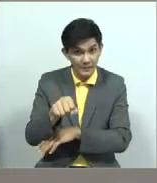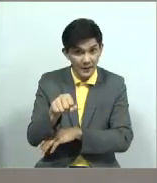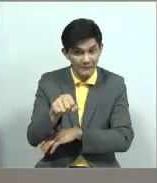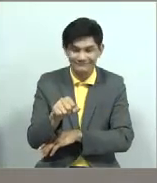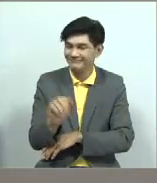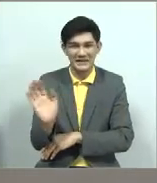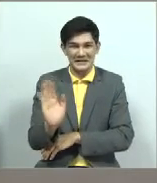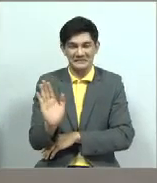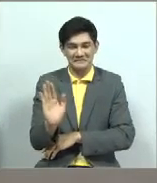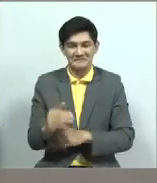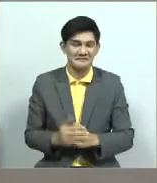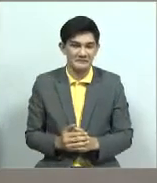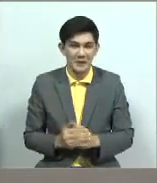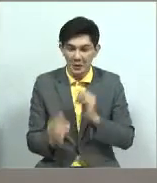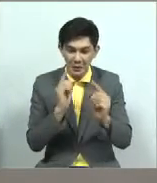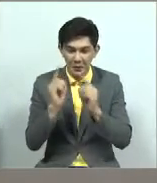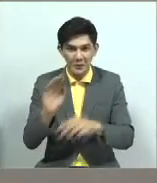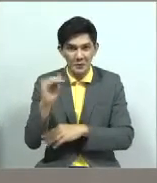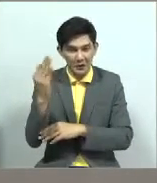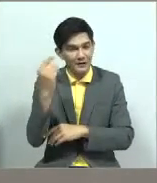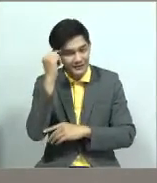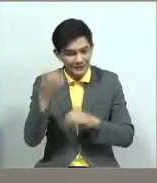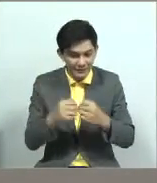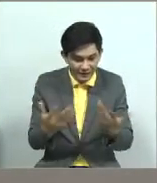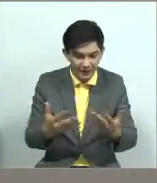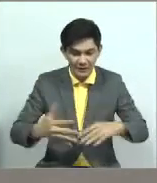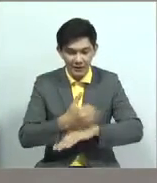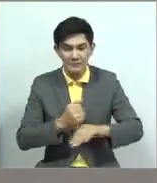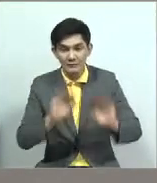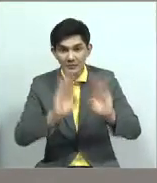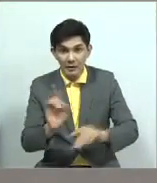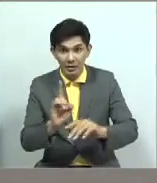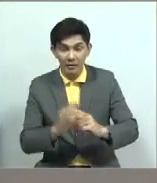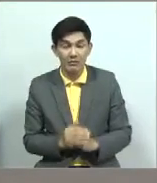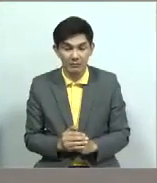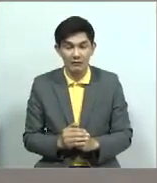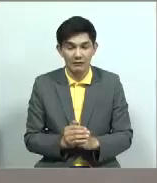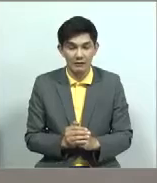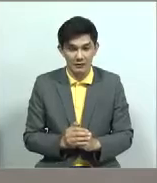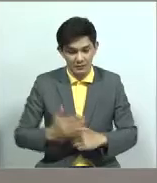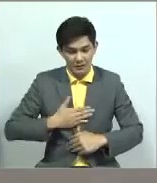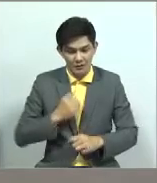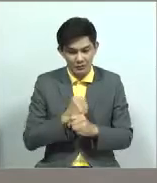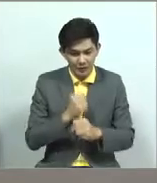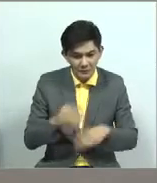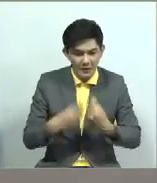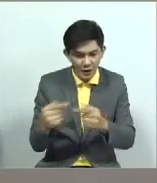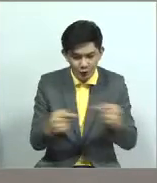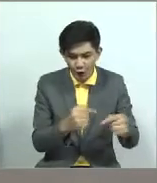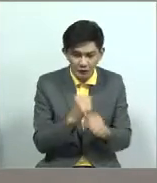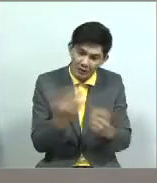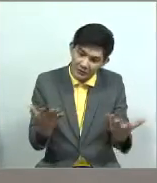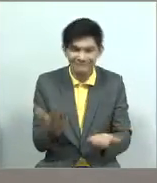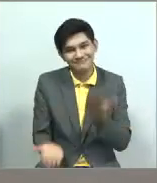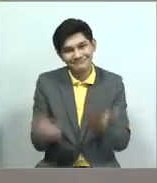ไม่จริงหรอกคุยกันว่าเอ๊ะเป็นยังไงสถานการณ์ทางการเมืองเป็นยังไงนะอะไรที่เราควรจะต้องทำให้เขาทำต่อบ้างสุดแล้